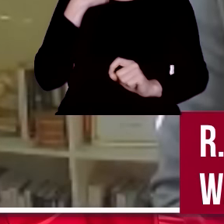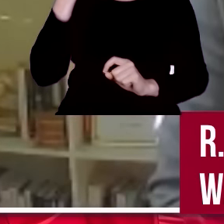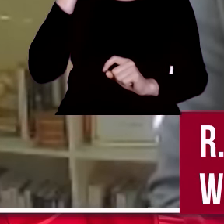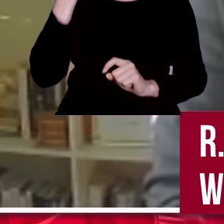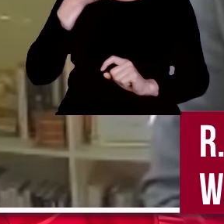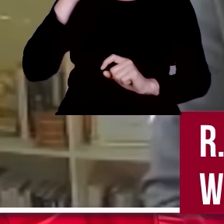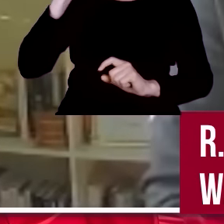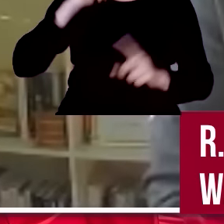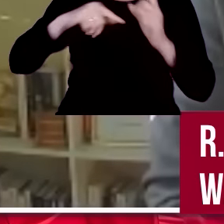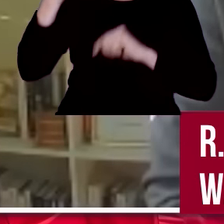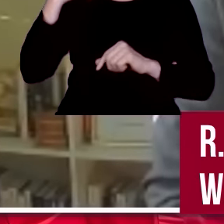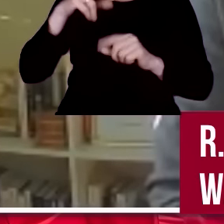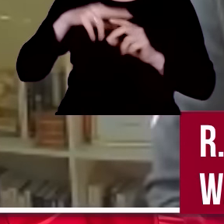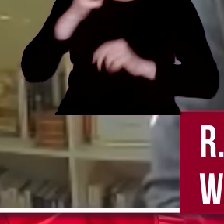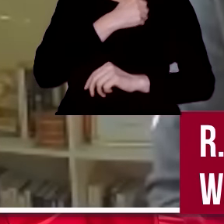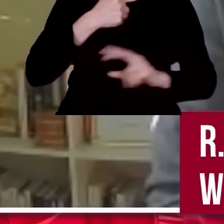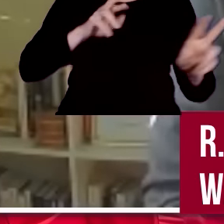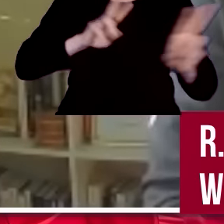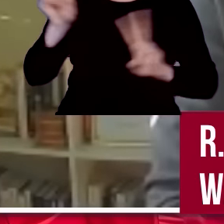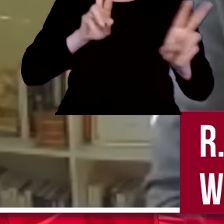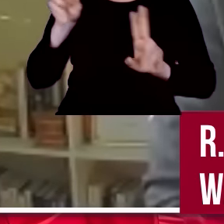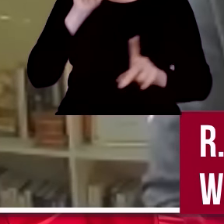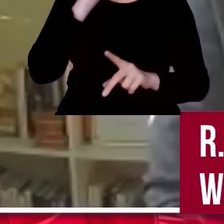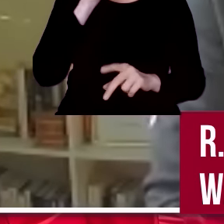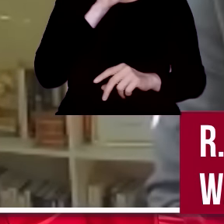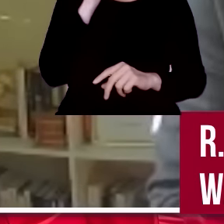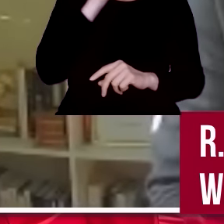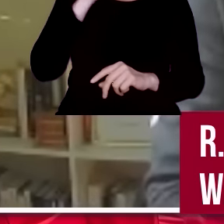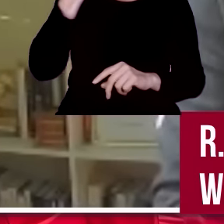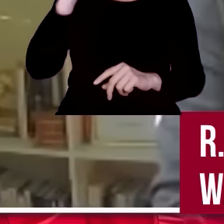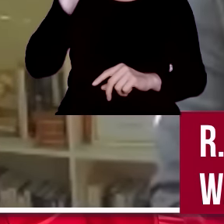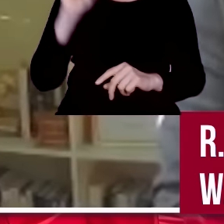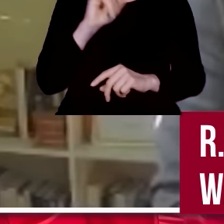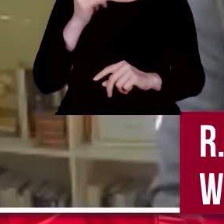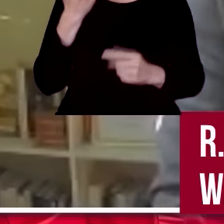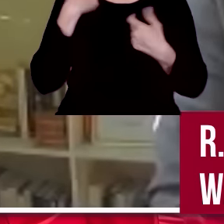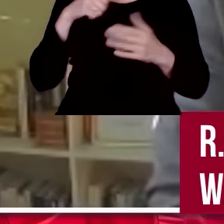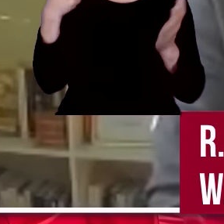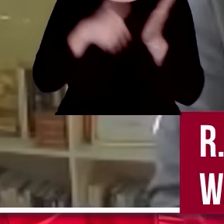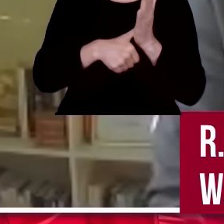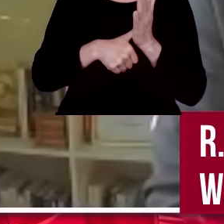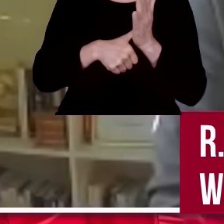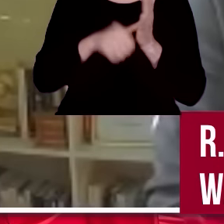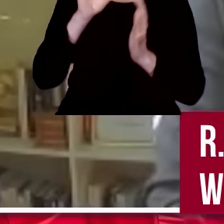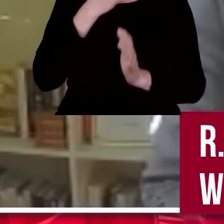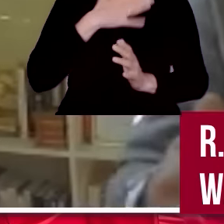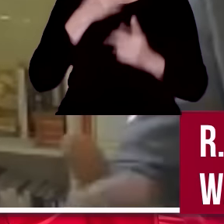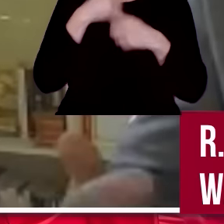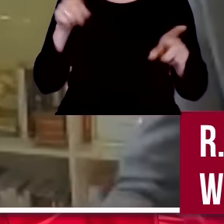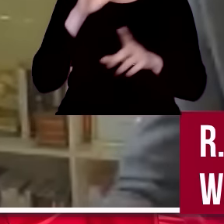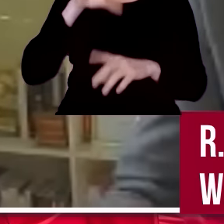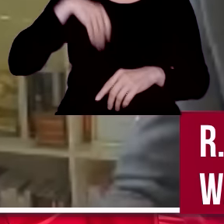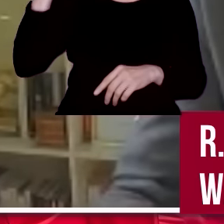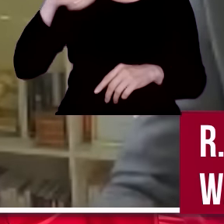w warszawskiej dyskotece Kiedy jeden z djów nie chciał mu włączyć jego ulubionej piosenki i chciał zamknąć lokal więc wtedy pan prezydent